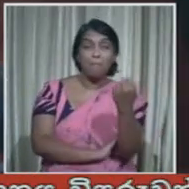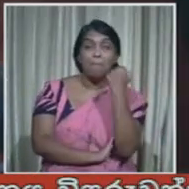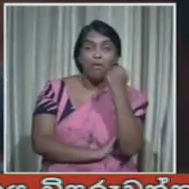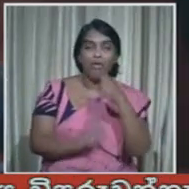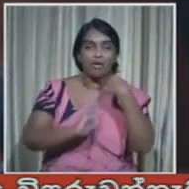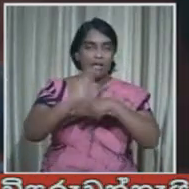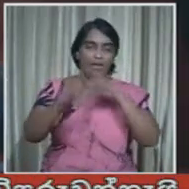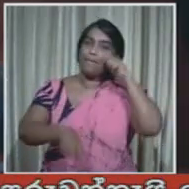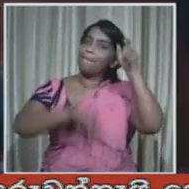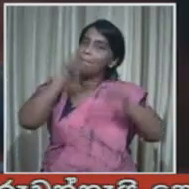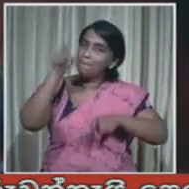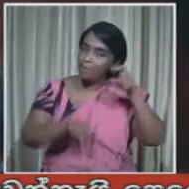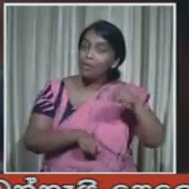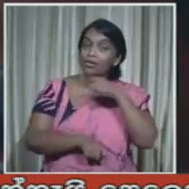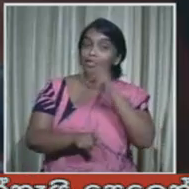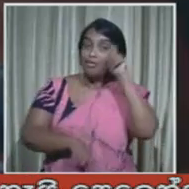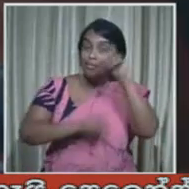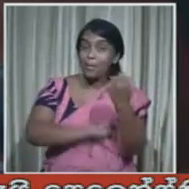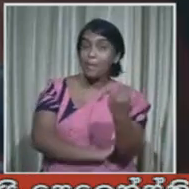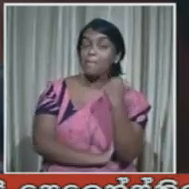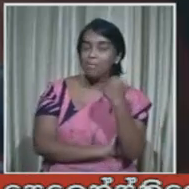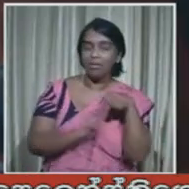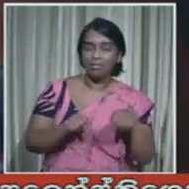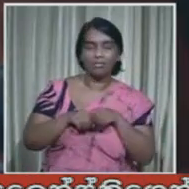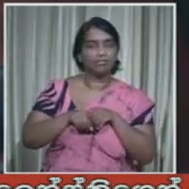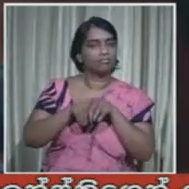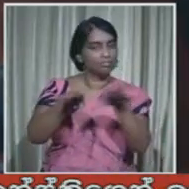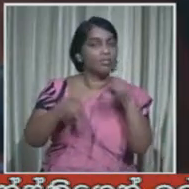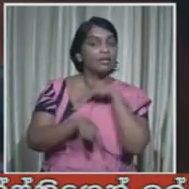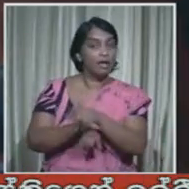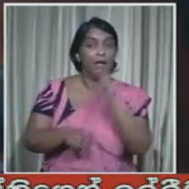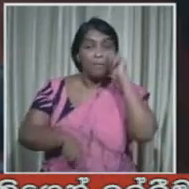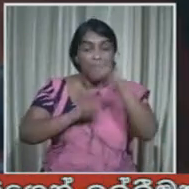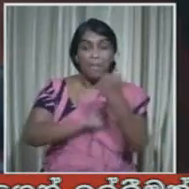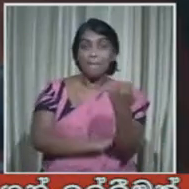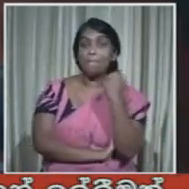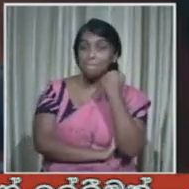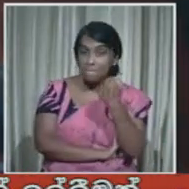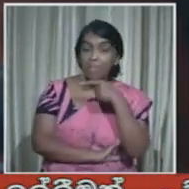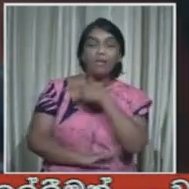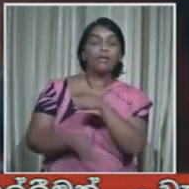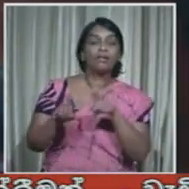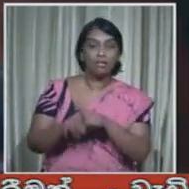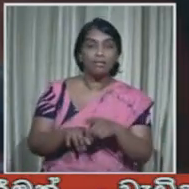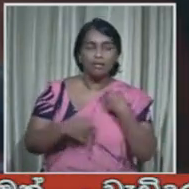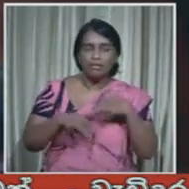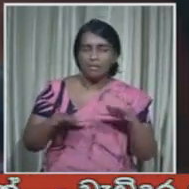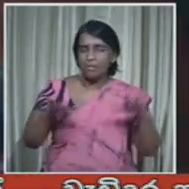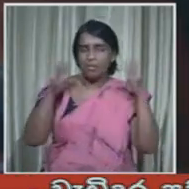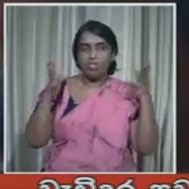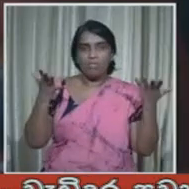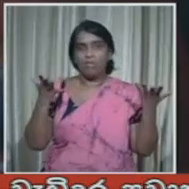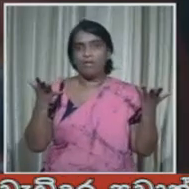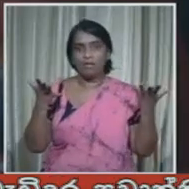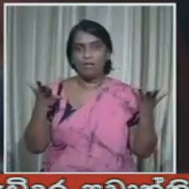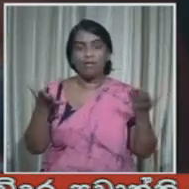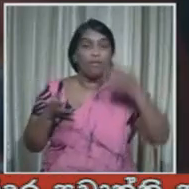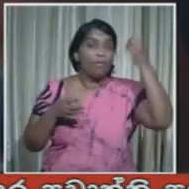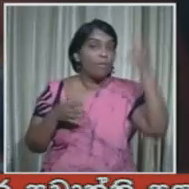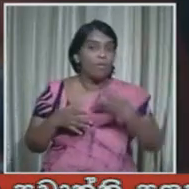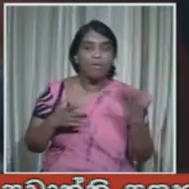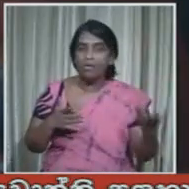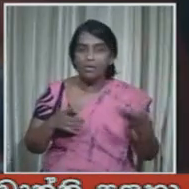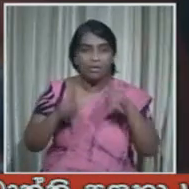ජනතාව අන්නේ ජනතාවගේ බලය තමයි දෙලියට අවිල්ල තිබෙන්නේ ඒ ජනතාවගේ බලයට බයයි තමයි තුෂ්ණිම් බිහුත වෙලා ඉන්නේ කවද්ද කරු කතා නැහැ